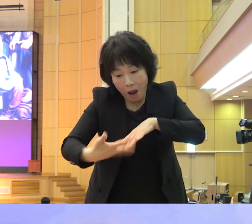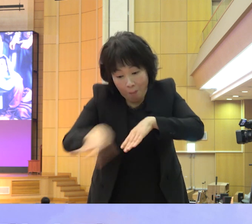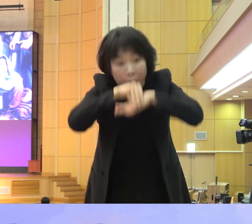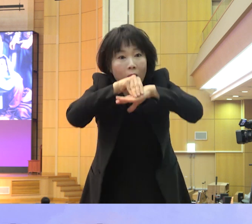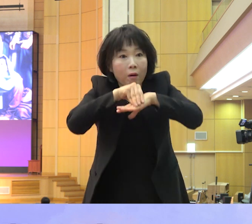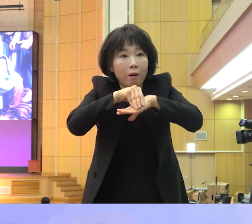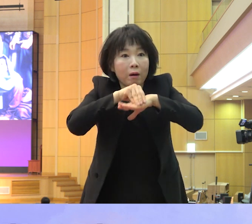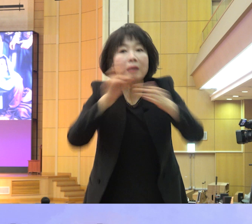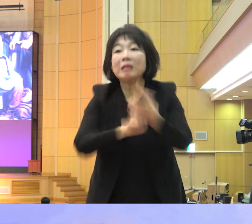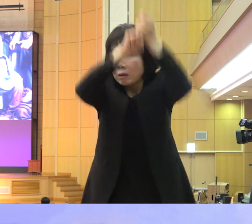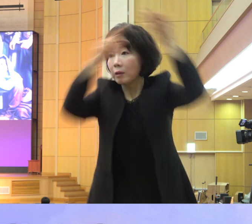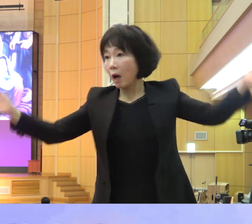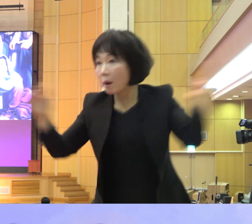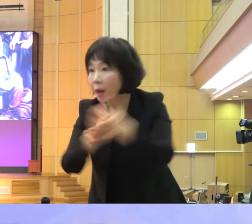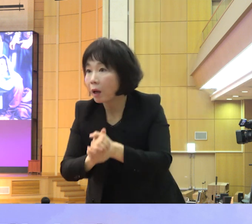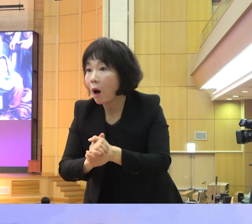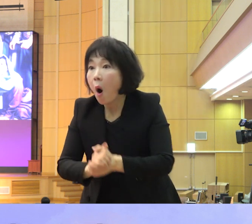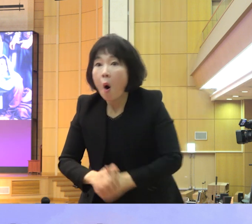혈루증이 나왔습니다.